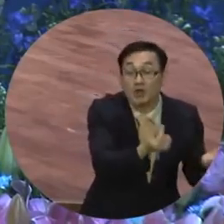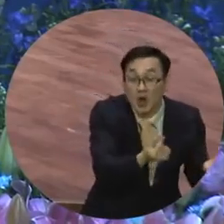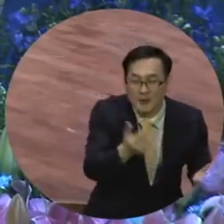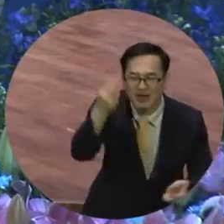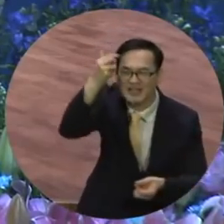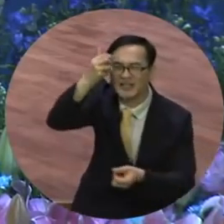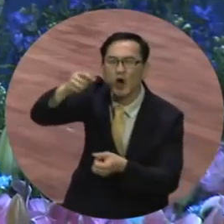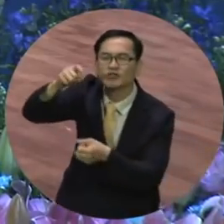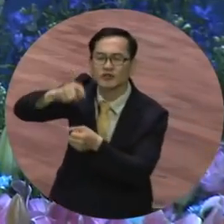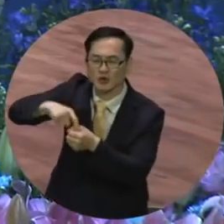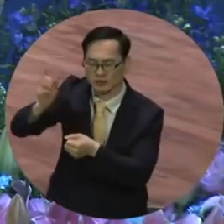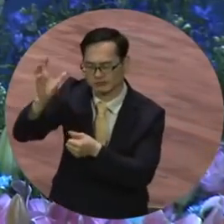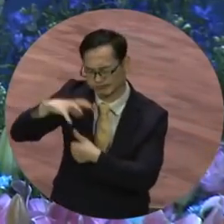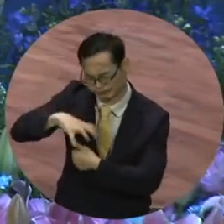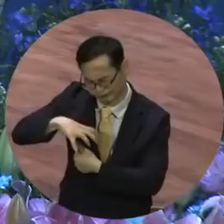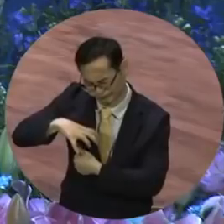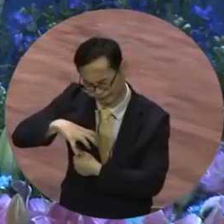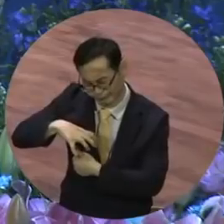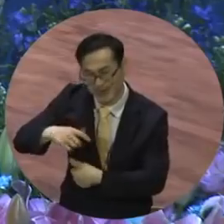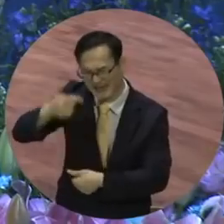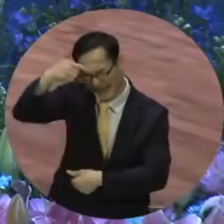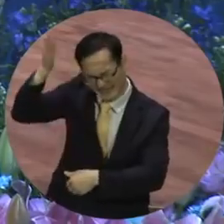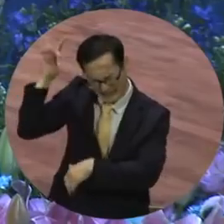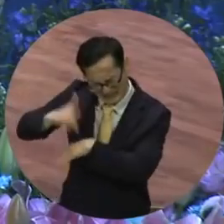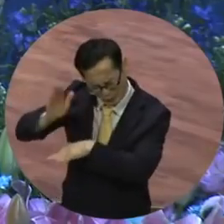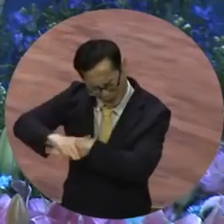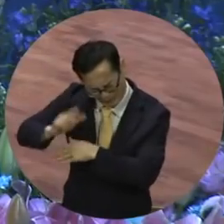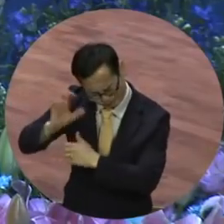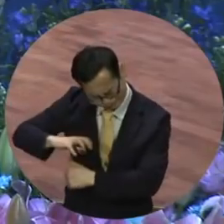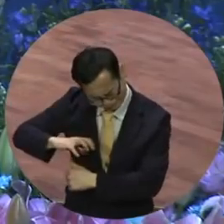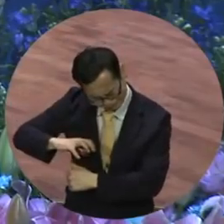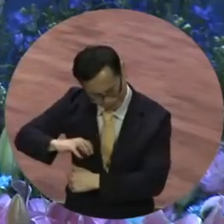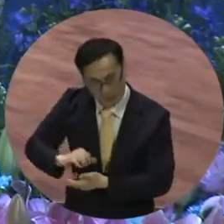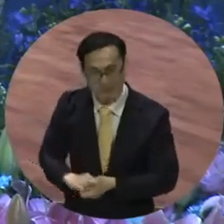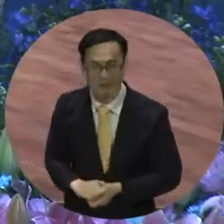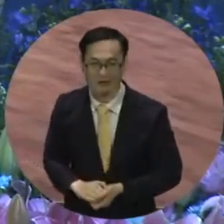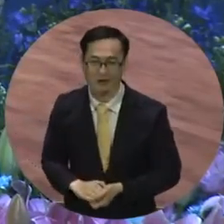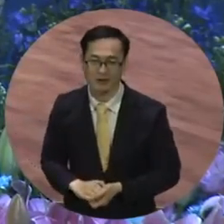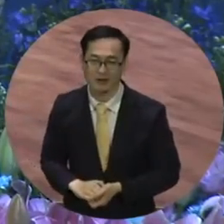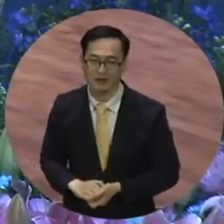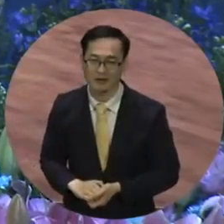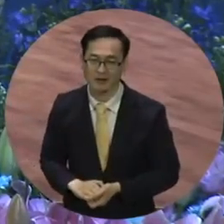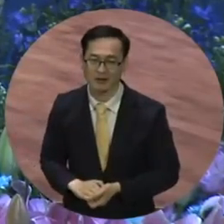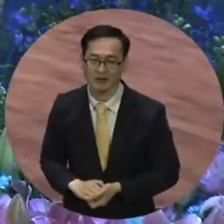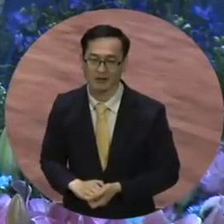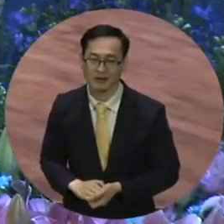갇혀, 내 옛날 스타일에 갇혀, 그 생각 속에 갇혀